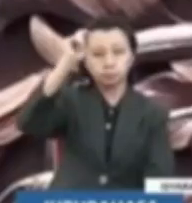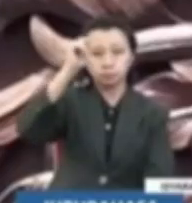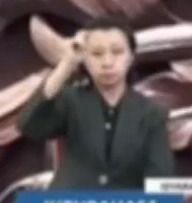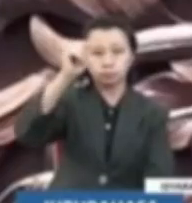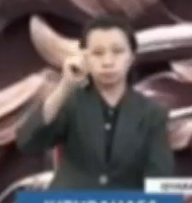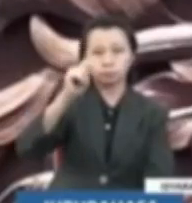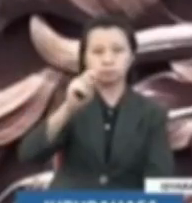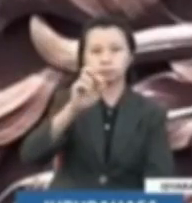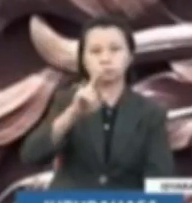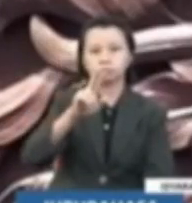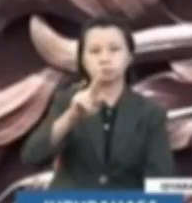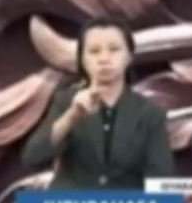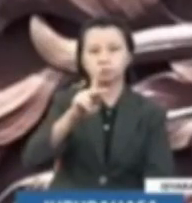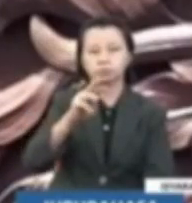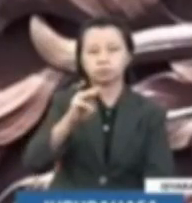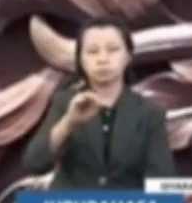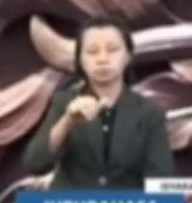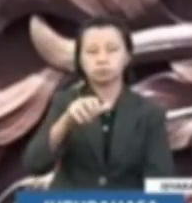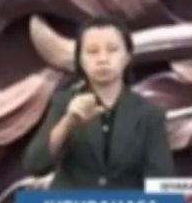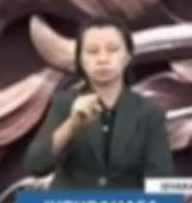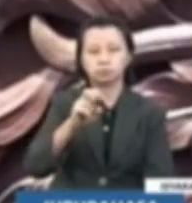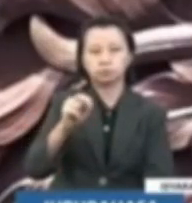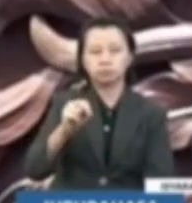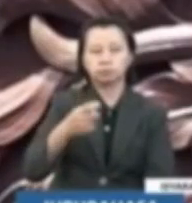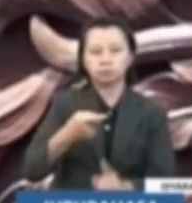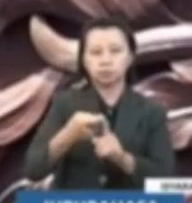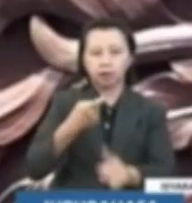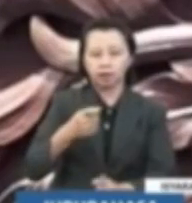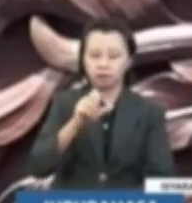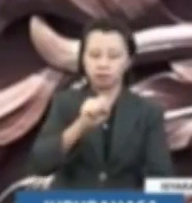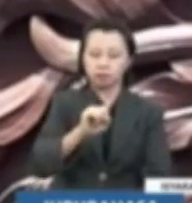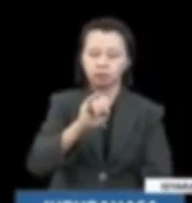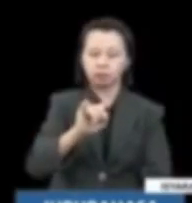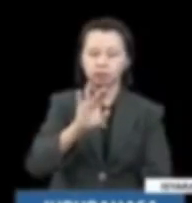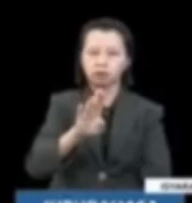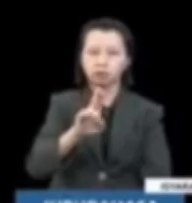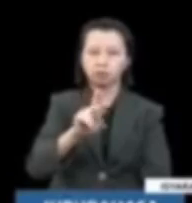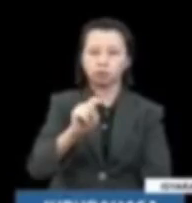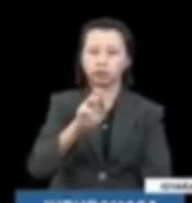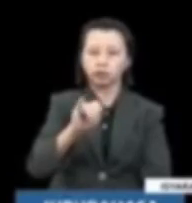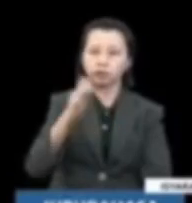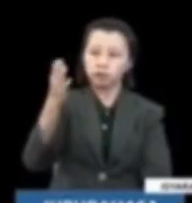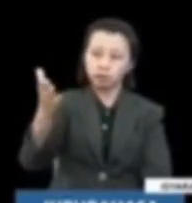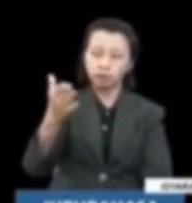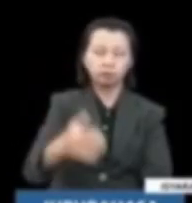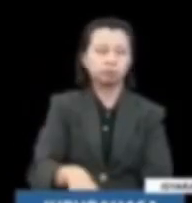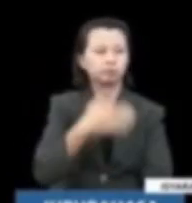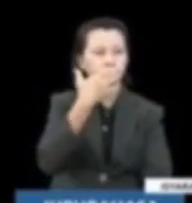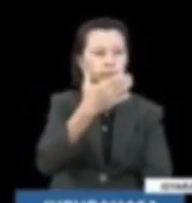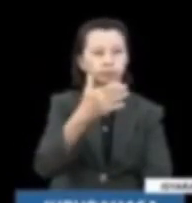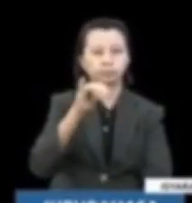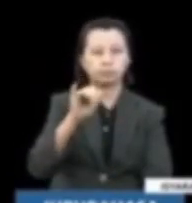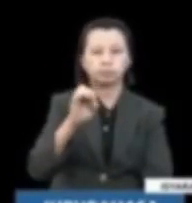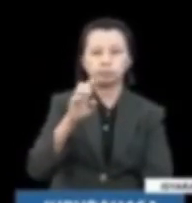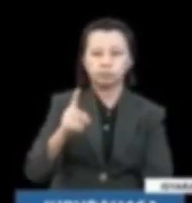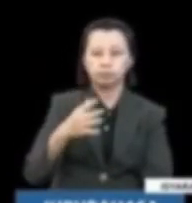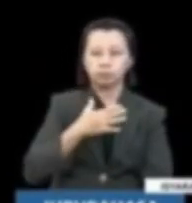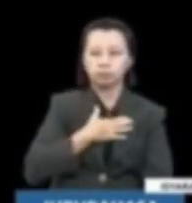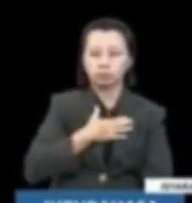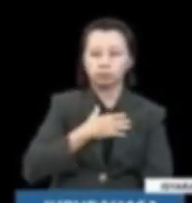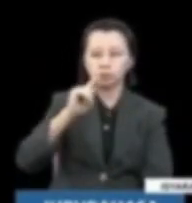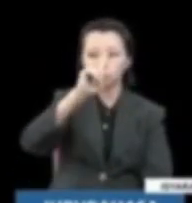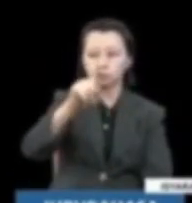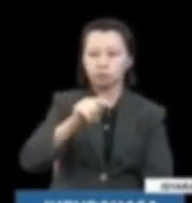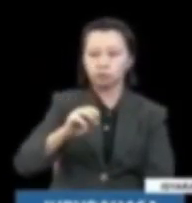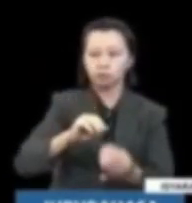Tuan Luka Nisman bin Awang Sauni Sibuti. Terima kasih, Dato' Speaker. Soalan Sibuti